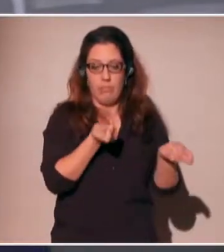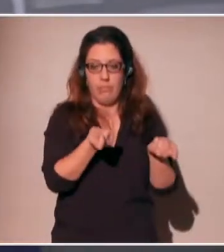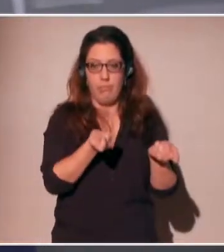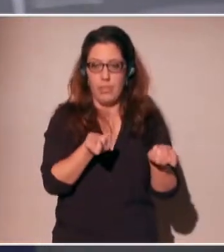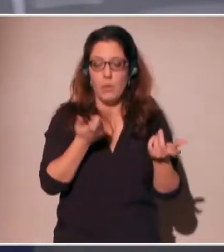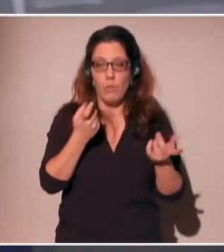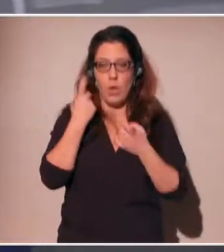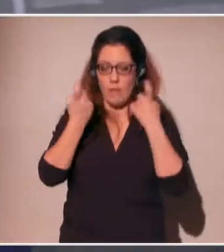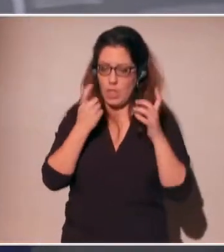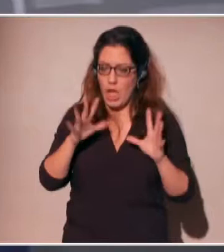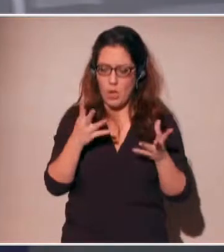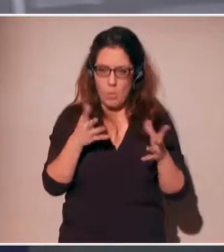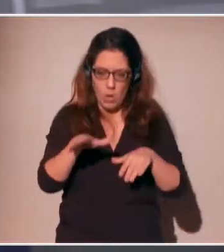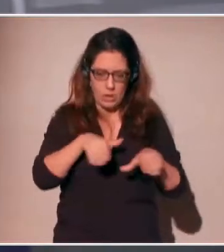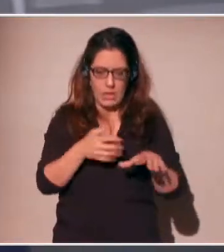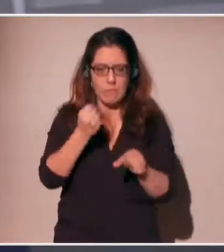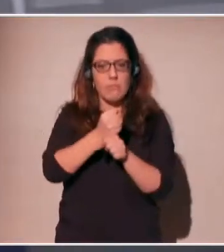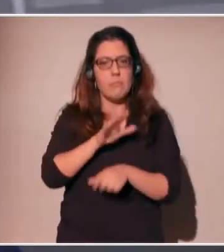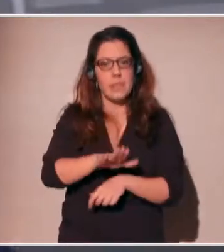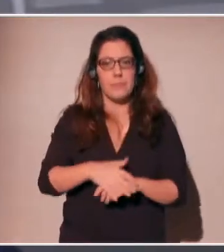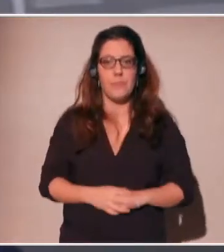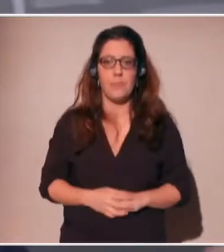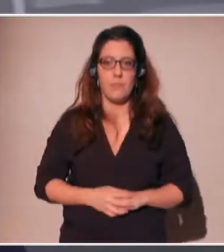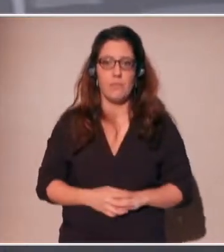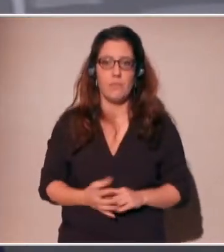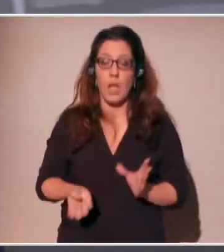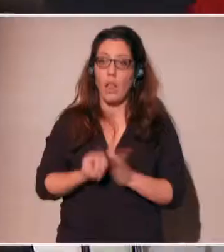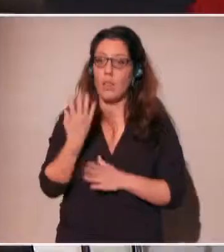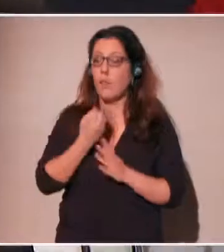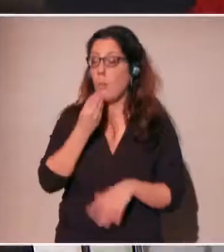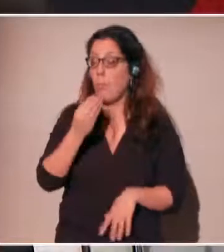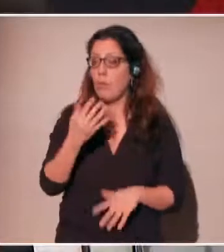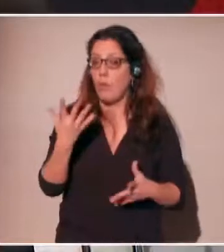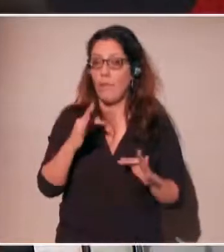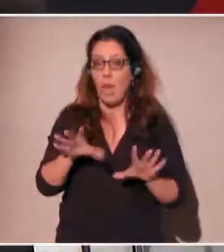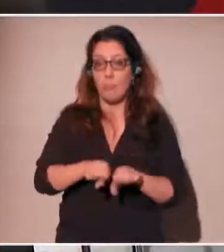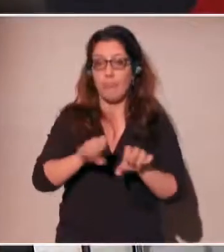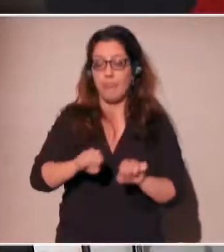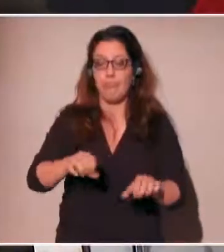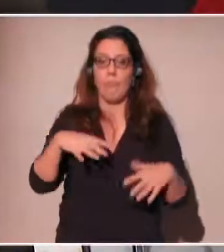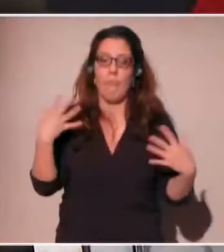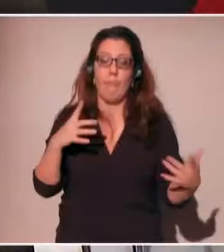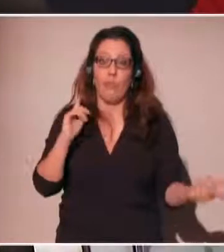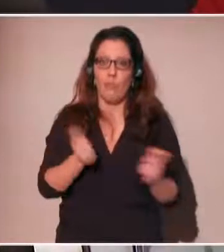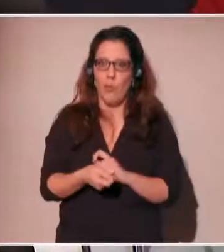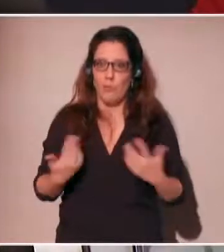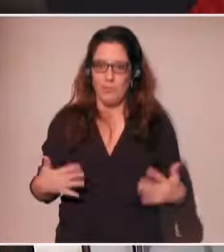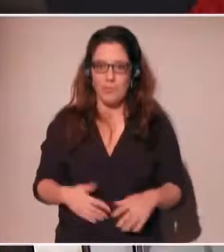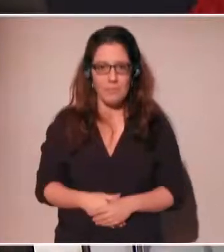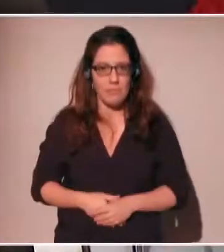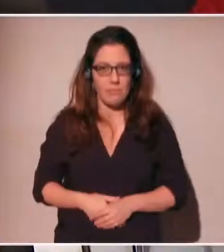des systèmes de ce type. La bonne nouvelle, c'est en termes de productivité, parce que ça change tout. Alors,